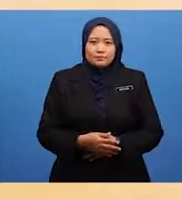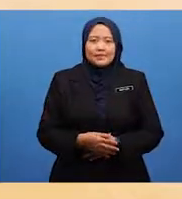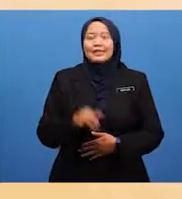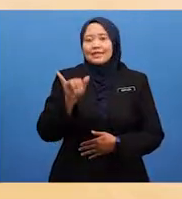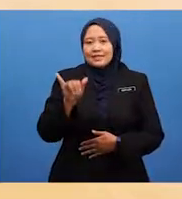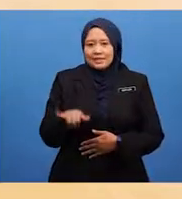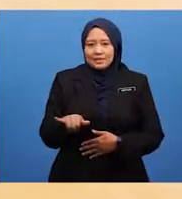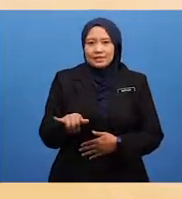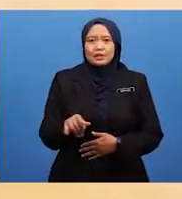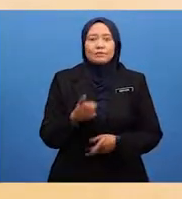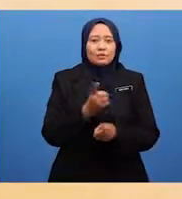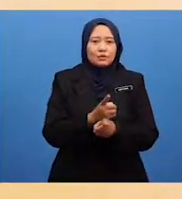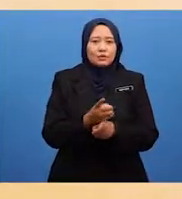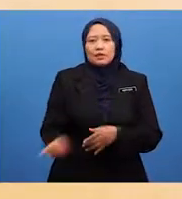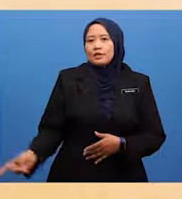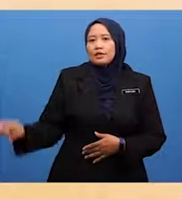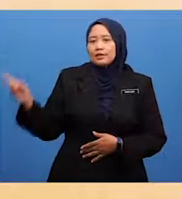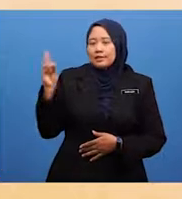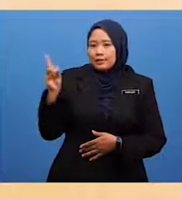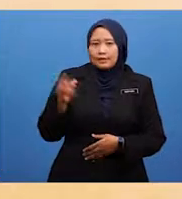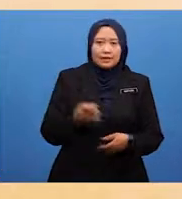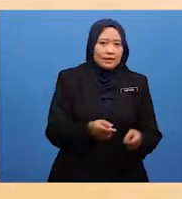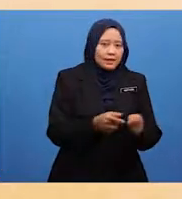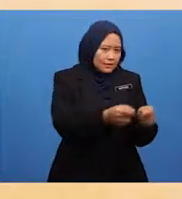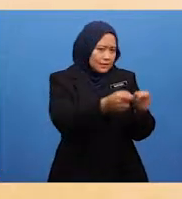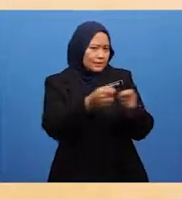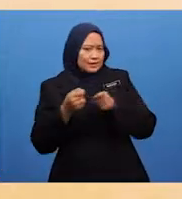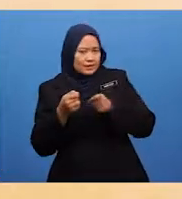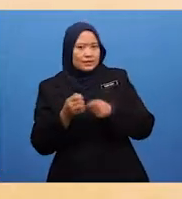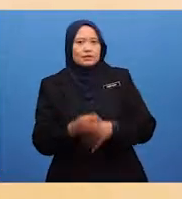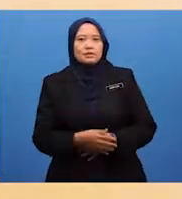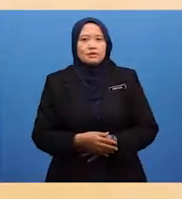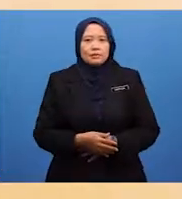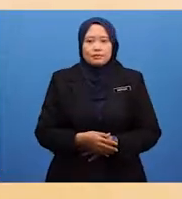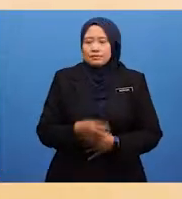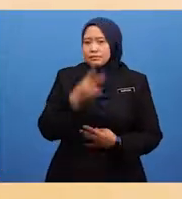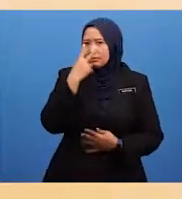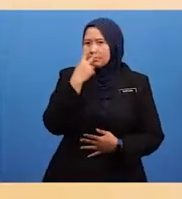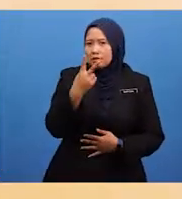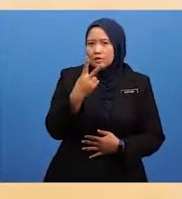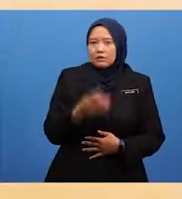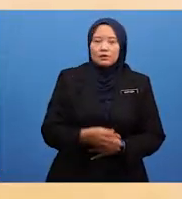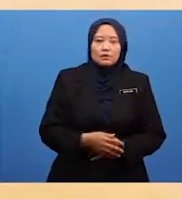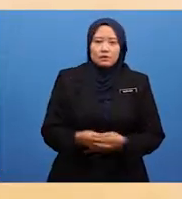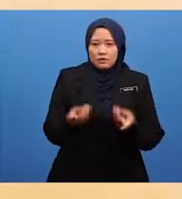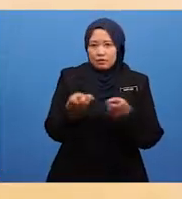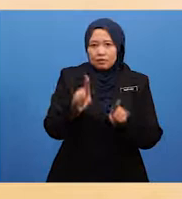Ya, betul. Daya tarikan. Perhatikan situasi menutup